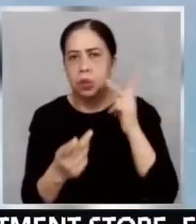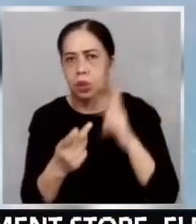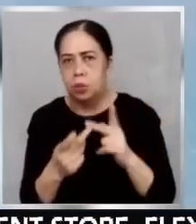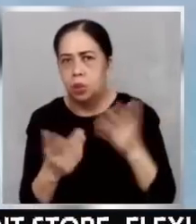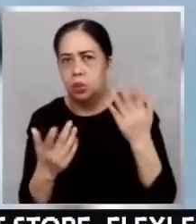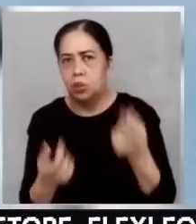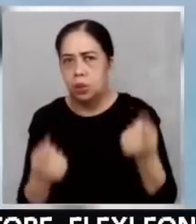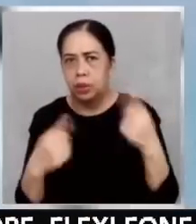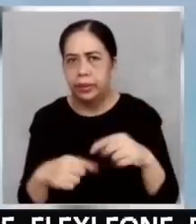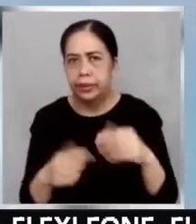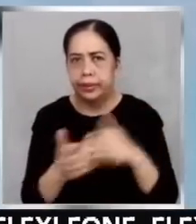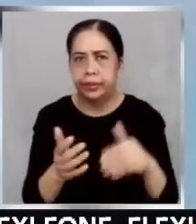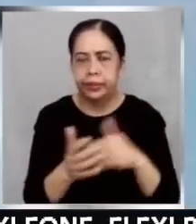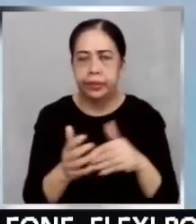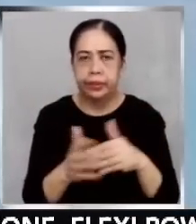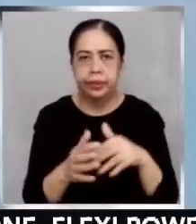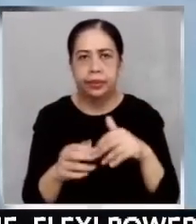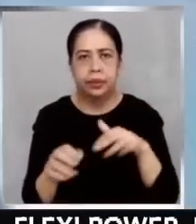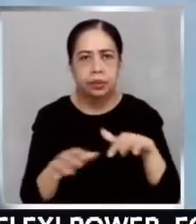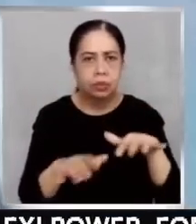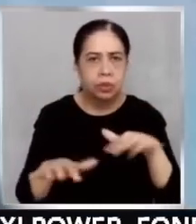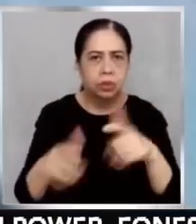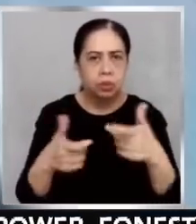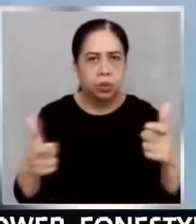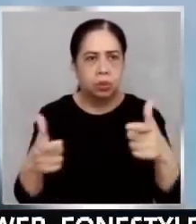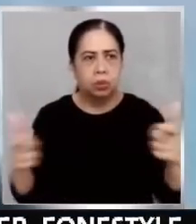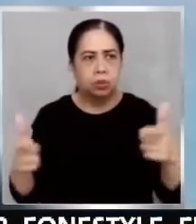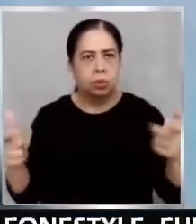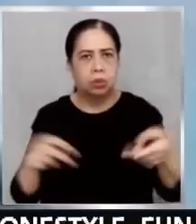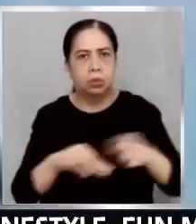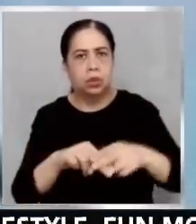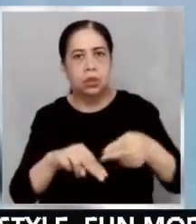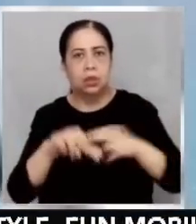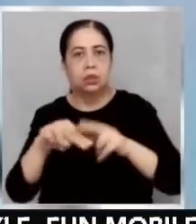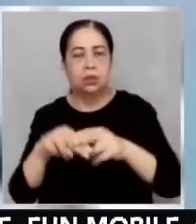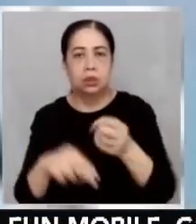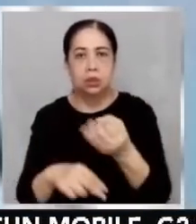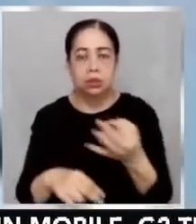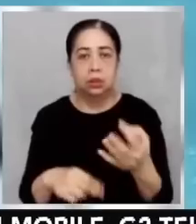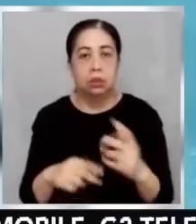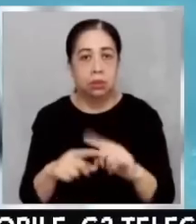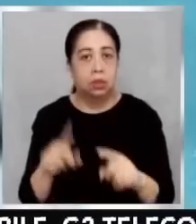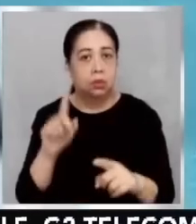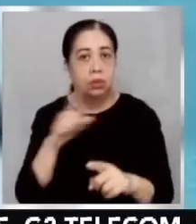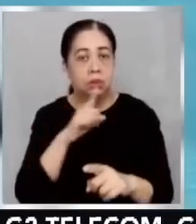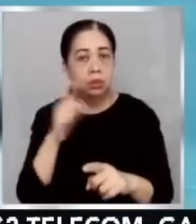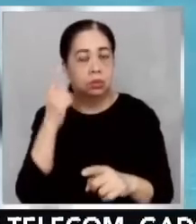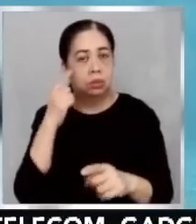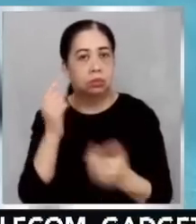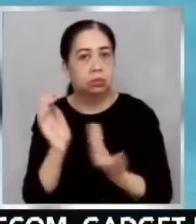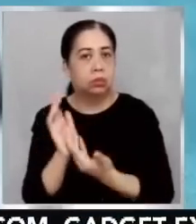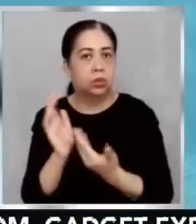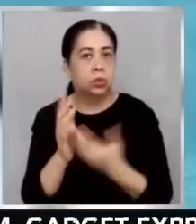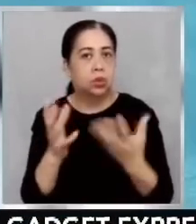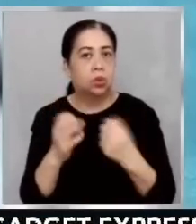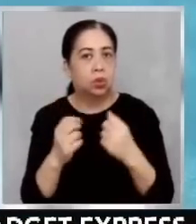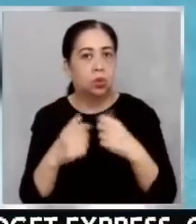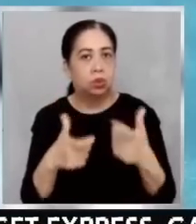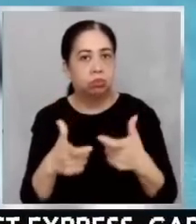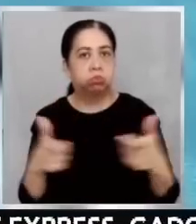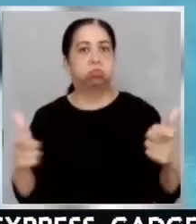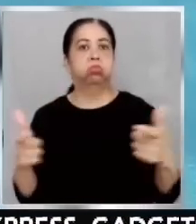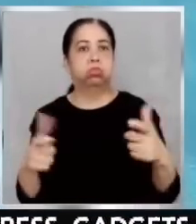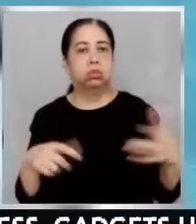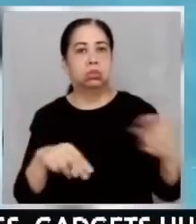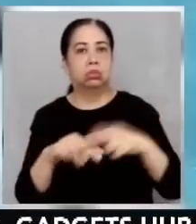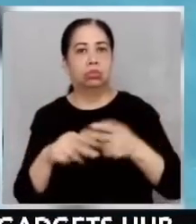getting larger and larger in number. But one thing is for sure, sir, they really wanted to expand yung kanilang control